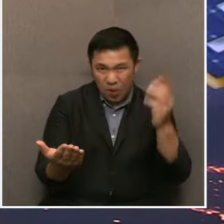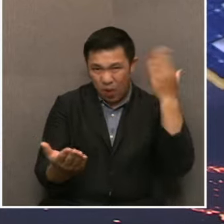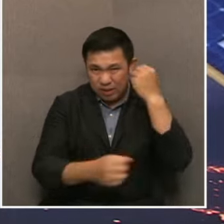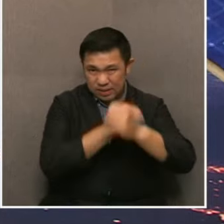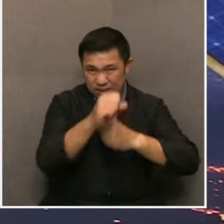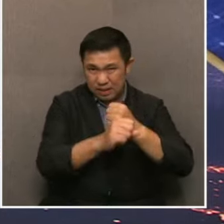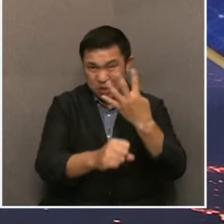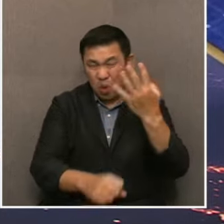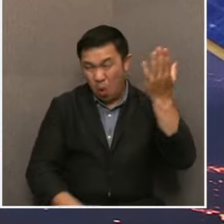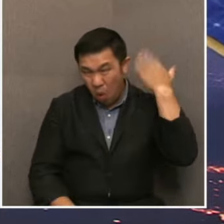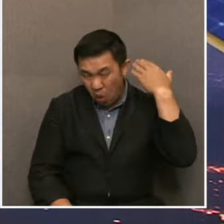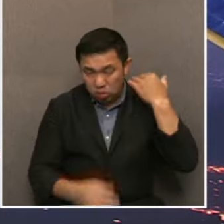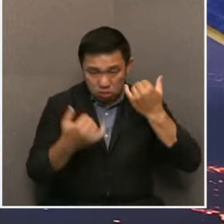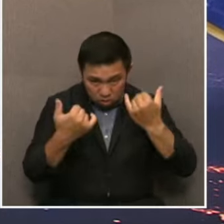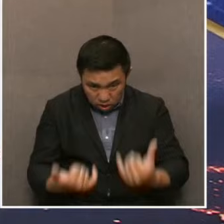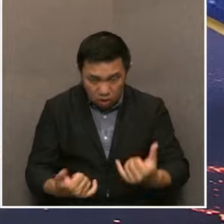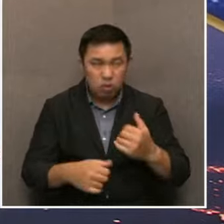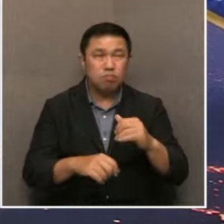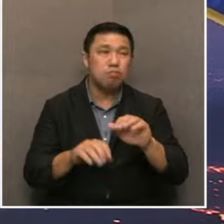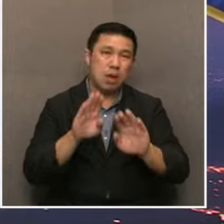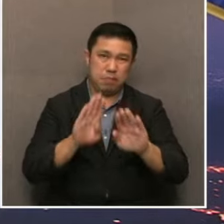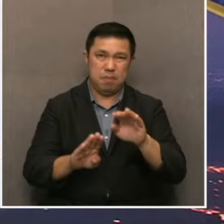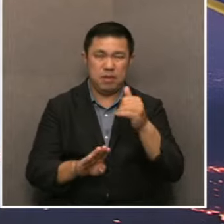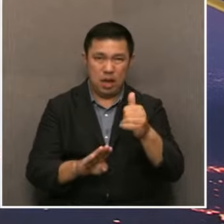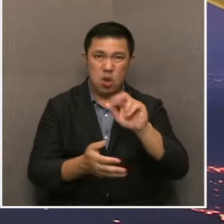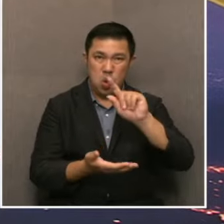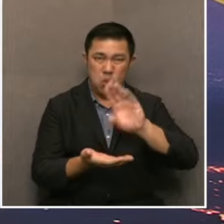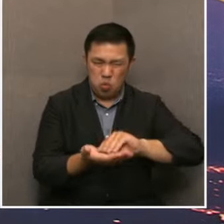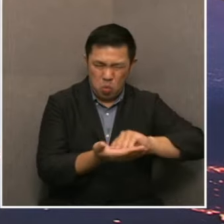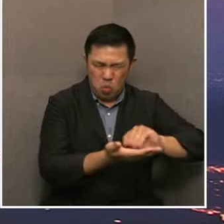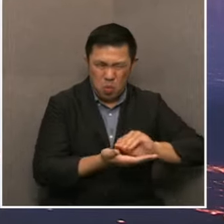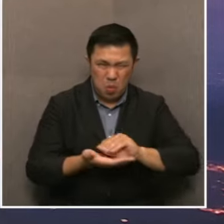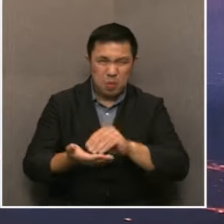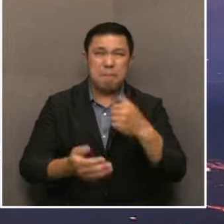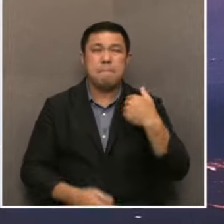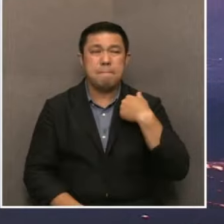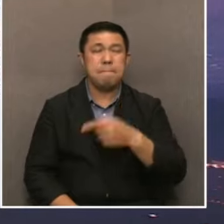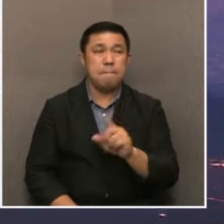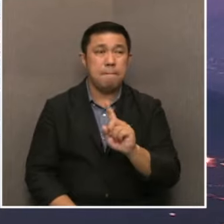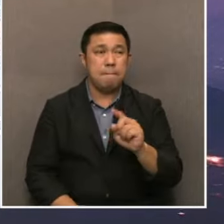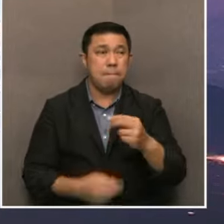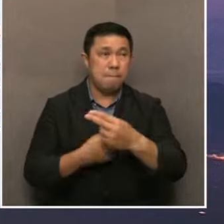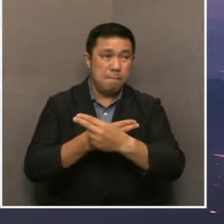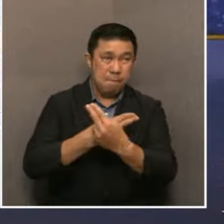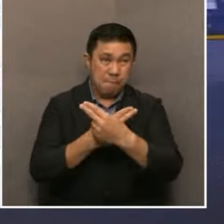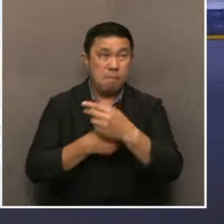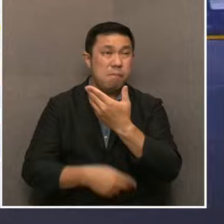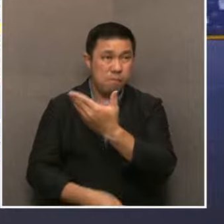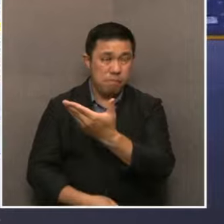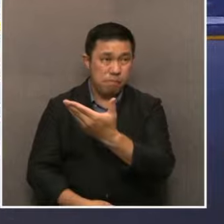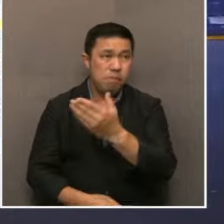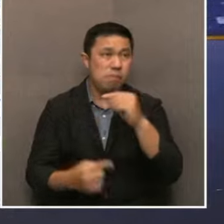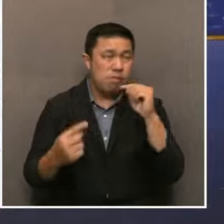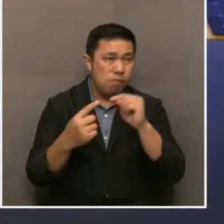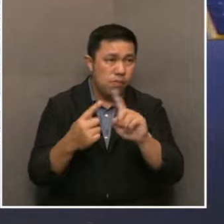ปีที่ผ่านมากับในเวลานี้ก็ได้นะครับเพราะมีการเก็บข้อมูลอย่างต่อเนื่องจริงๆแล้วเนี่ยทอ 2ก็ใช้ในเรื่องของ